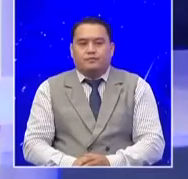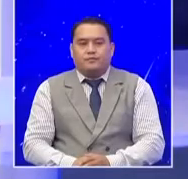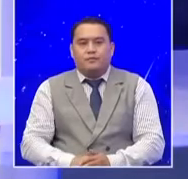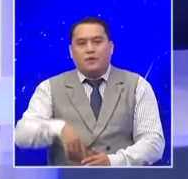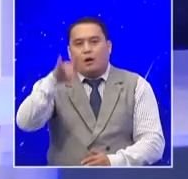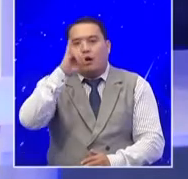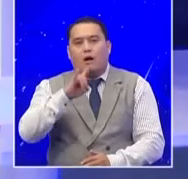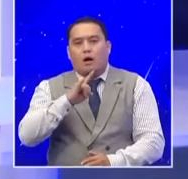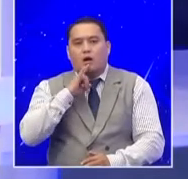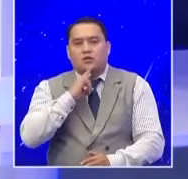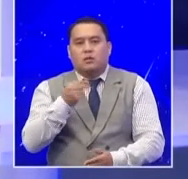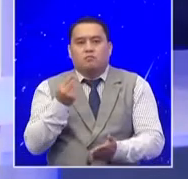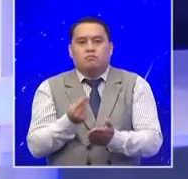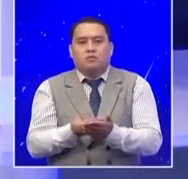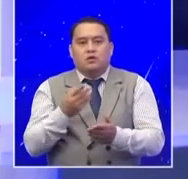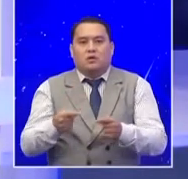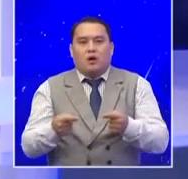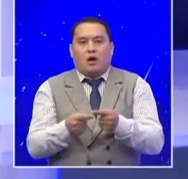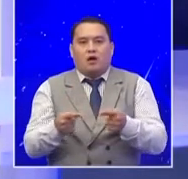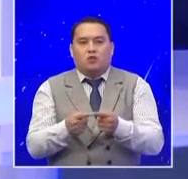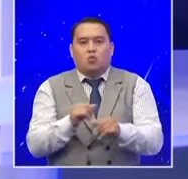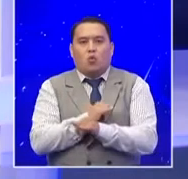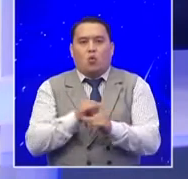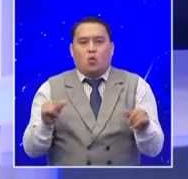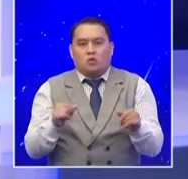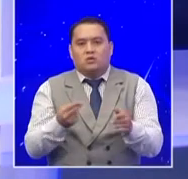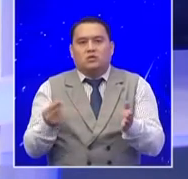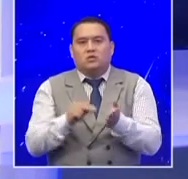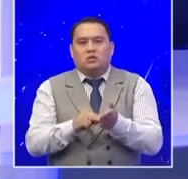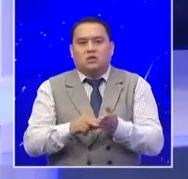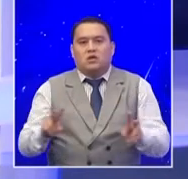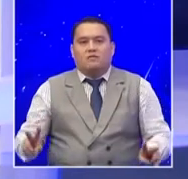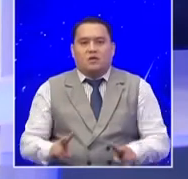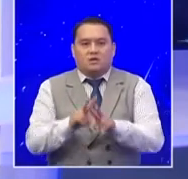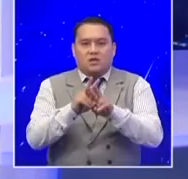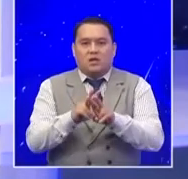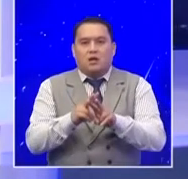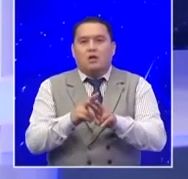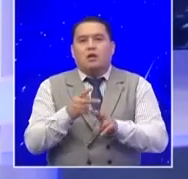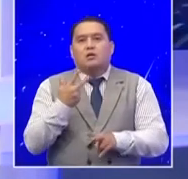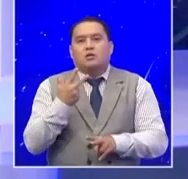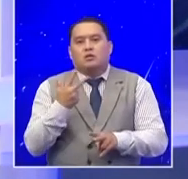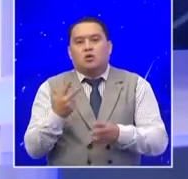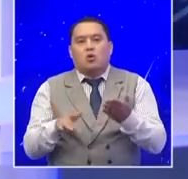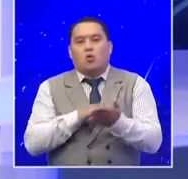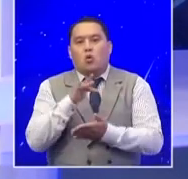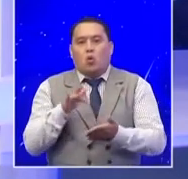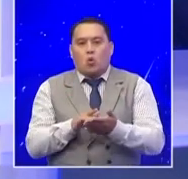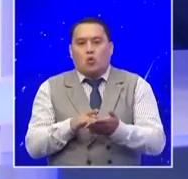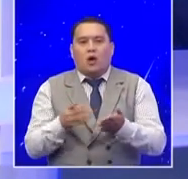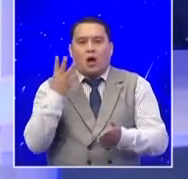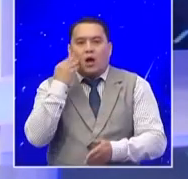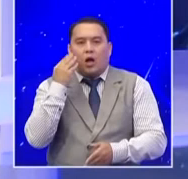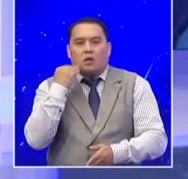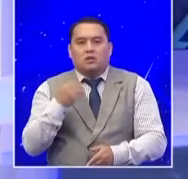В Казахстане значительно подорожала аренда жилья. Самые высокие цены наблюдаются в Нур-Султане. В тройку городов с самыми высокими ценами